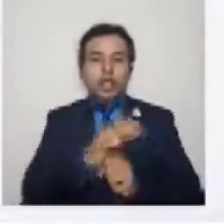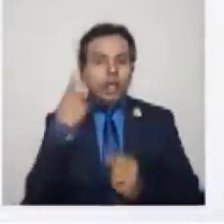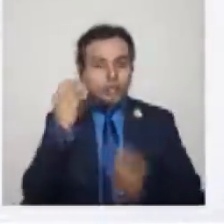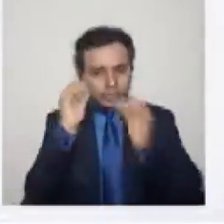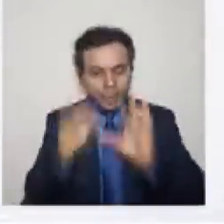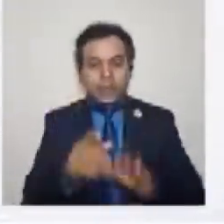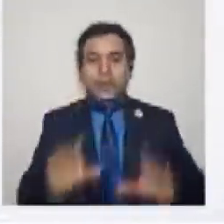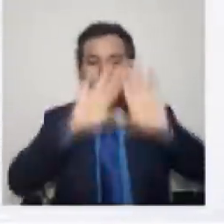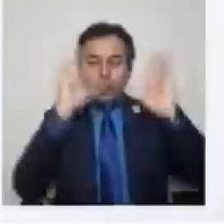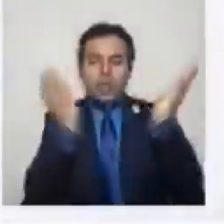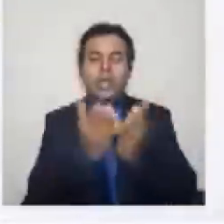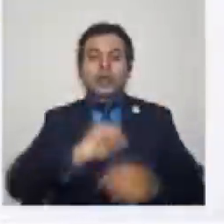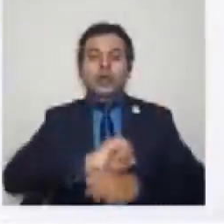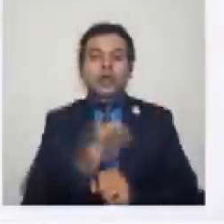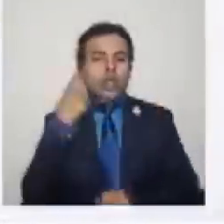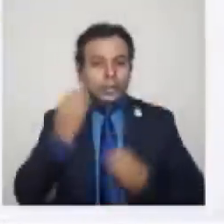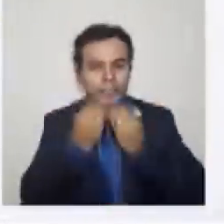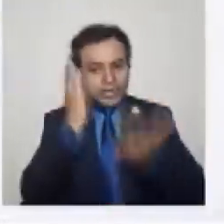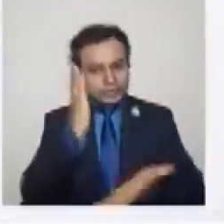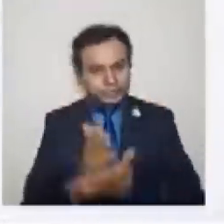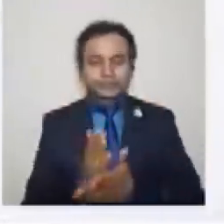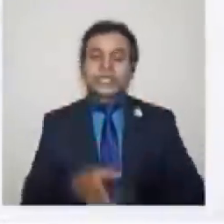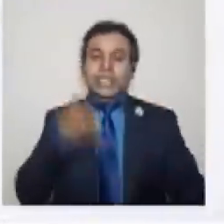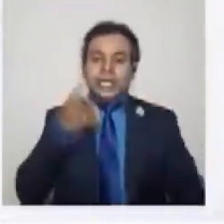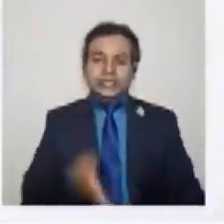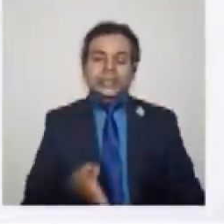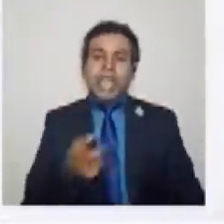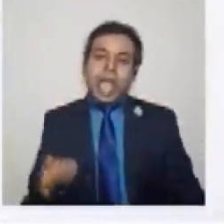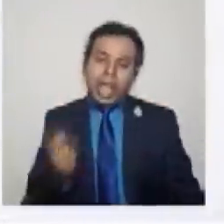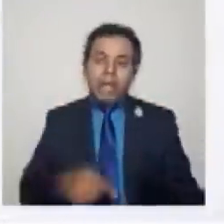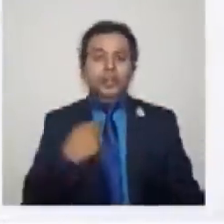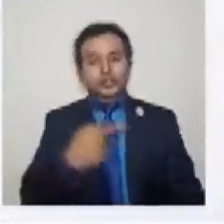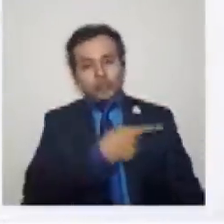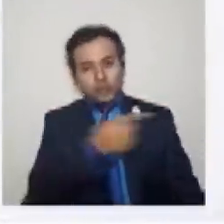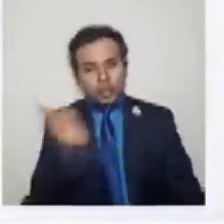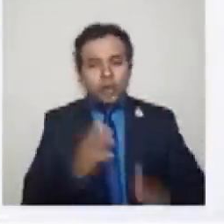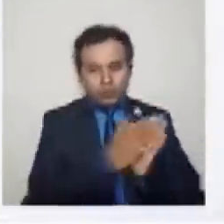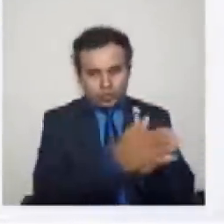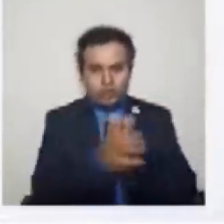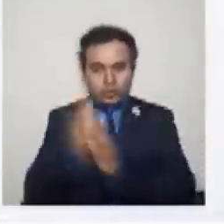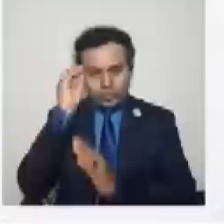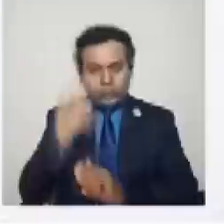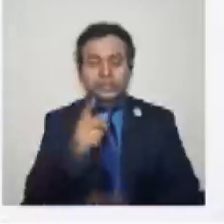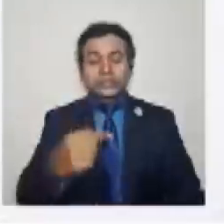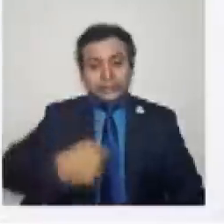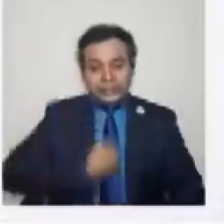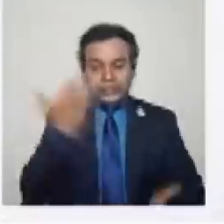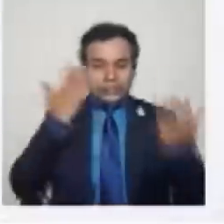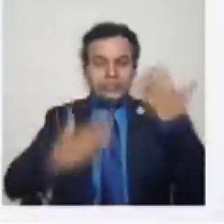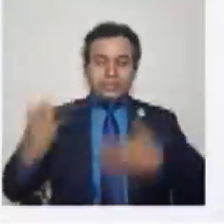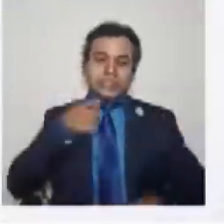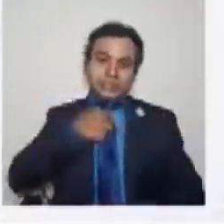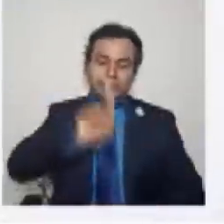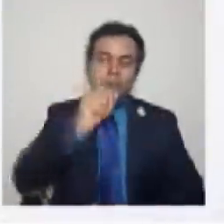এই ছিল আমাদের কাছে বাংলাদেশ তথ্য, দক্ষিণ এশিয়া তথ্য এবং বিশ্বের তথ্য। শেষ করব,